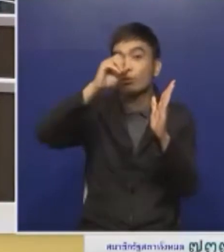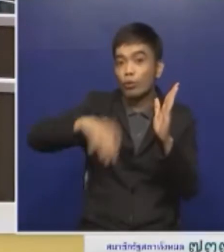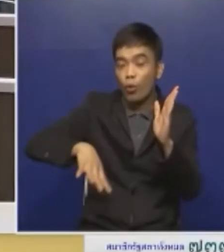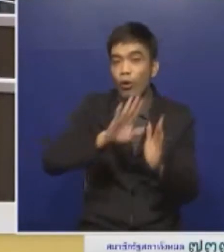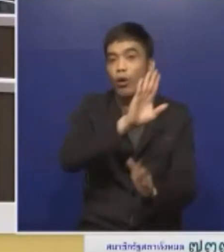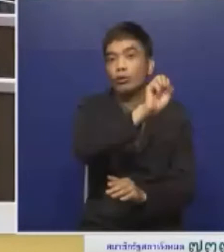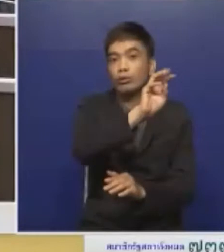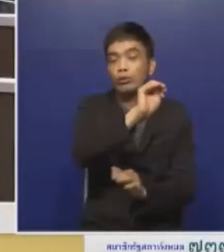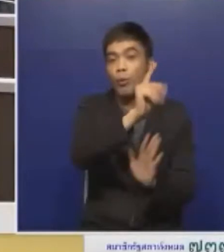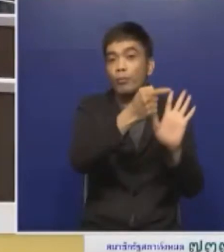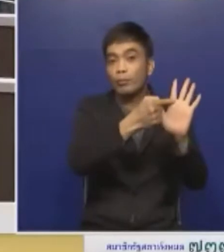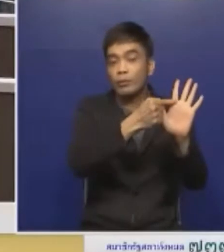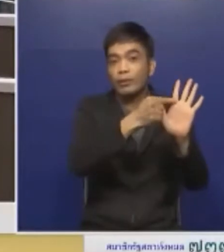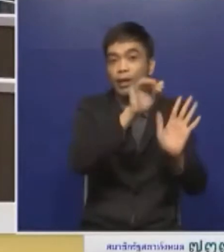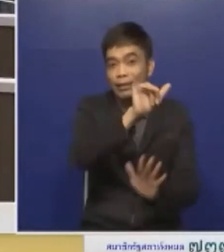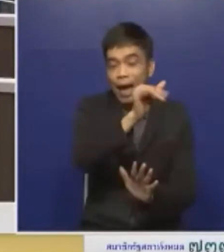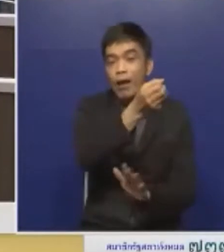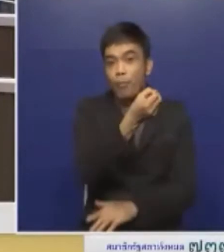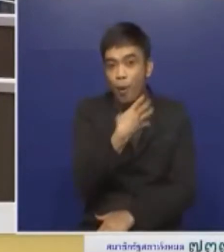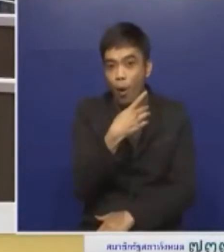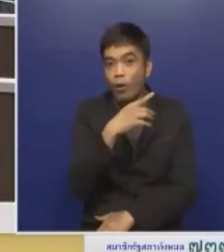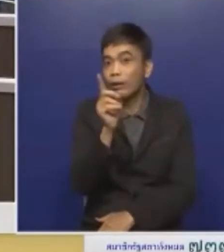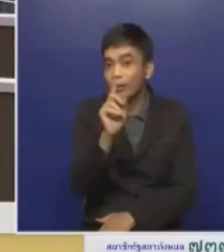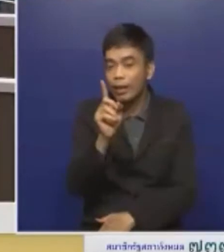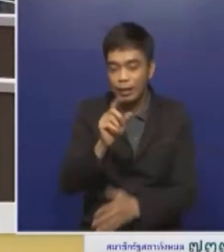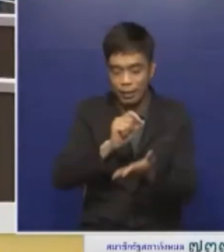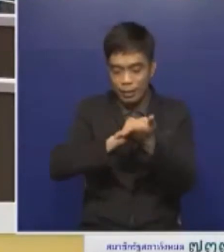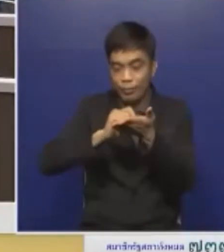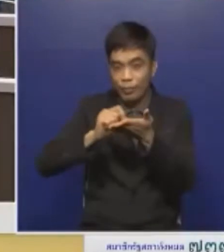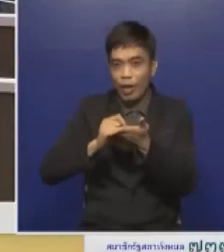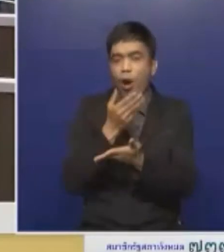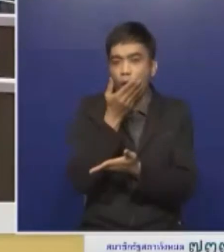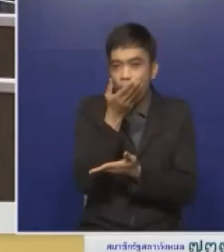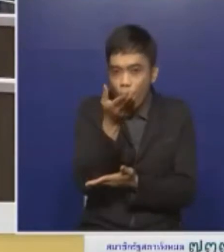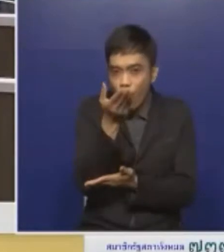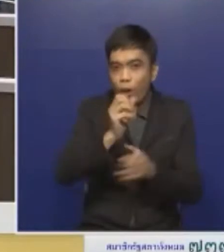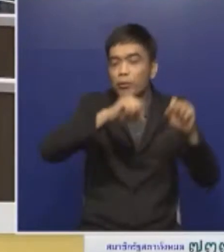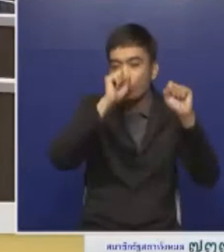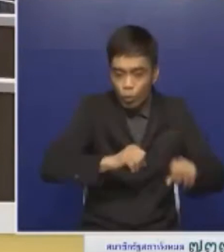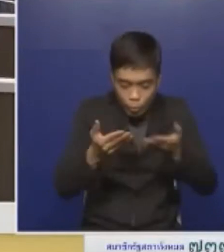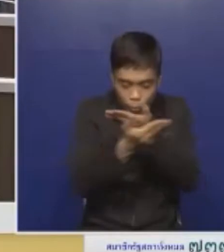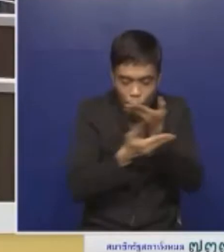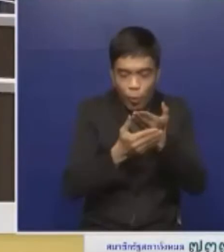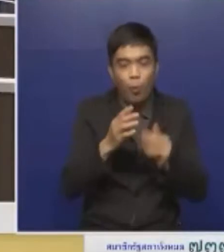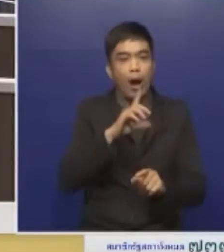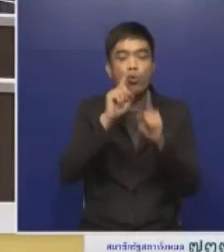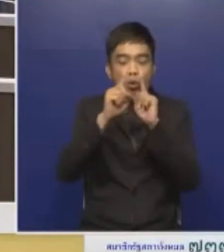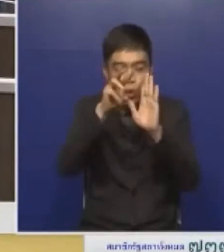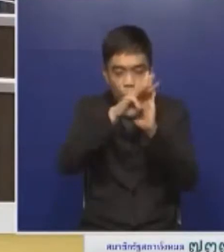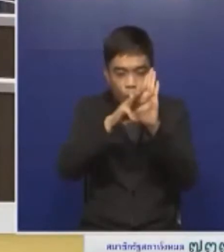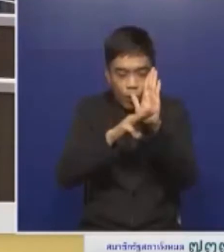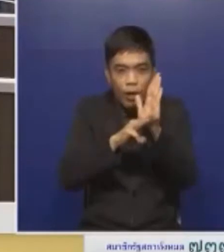geเนือคำที่เขียนโดยลมือบอกวขอให้มีการพิจารณาลงกiliśmy